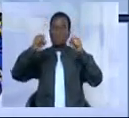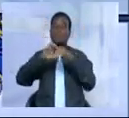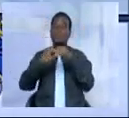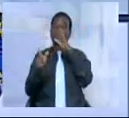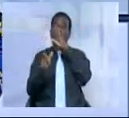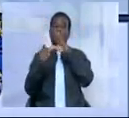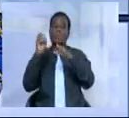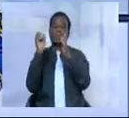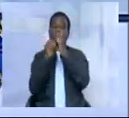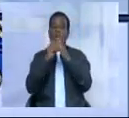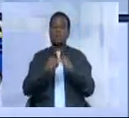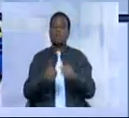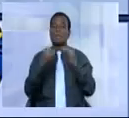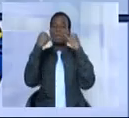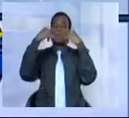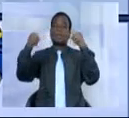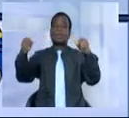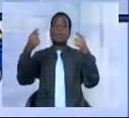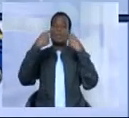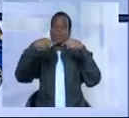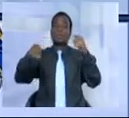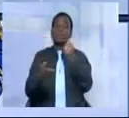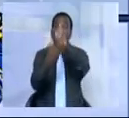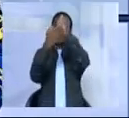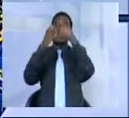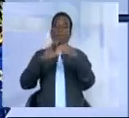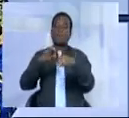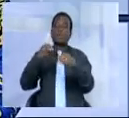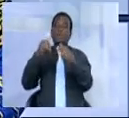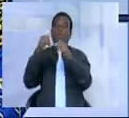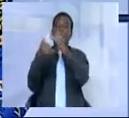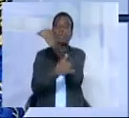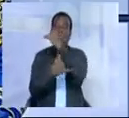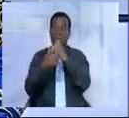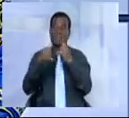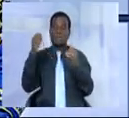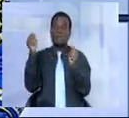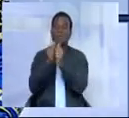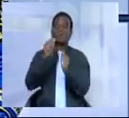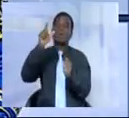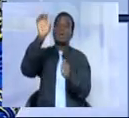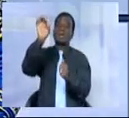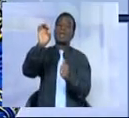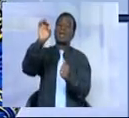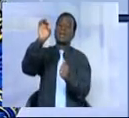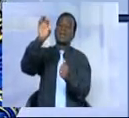Il a annoncé une aide de son pays à la Côte d'Ivoire à hauteur de 90 millions de dollars,